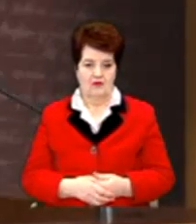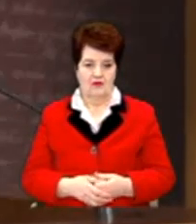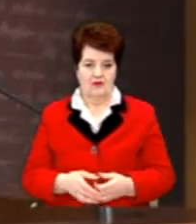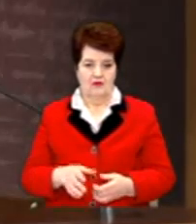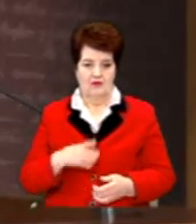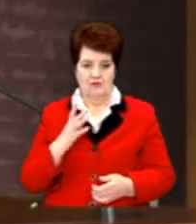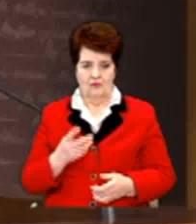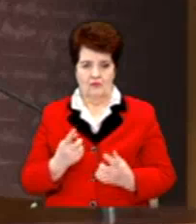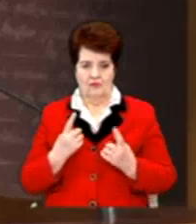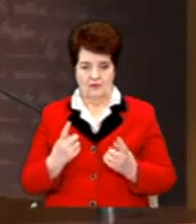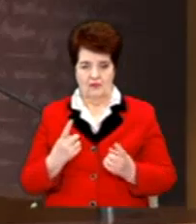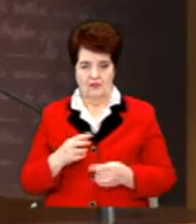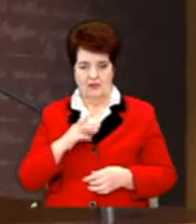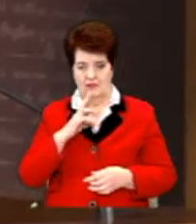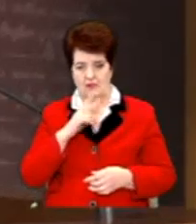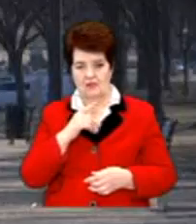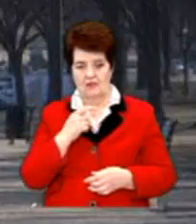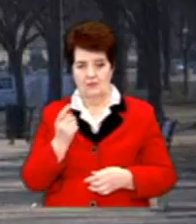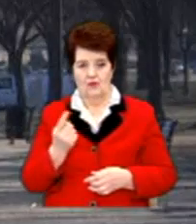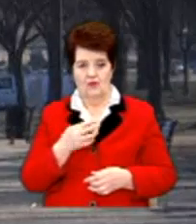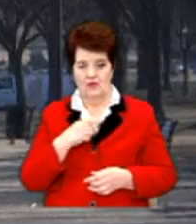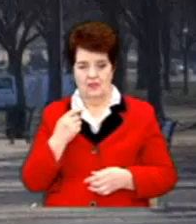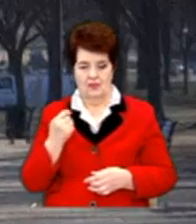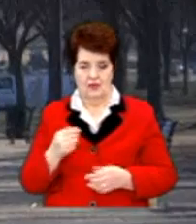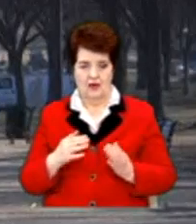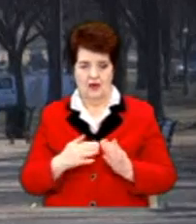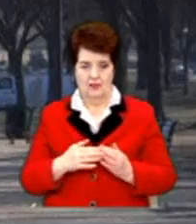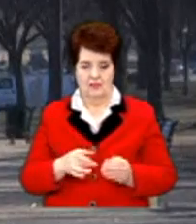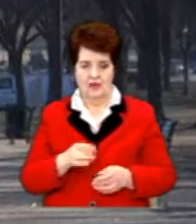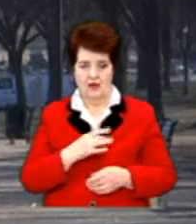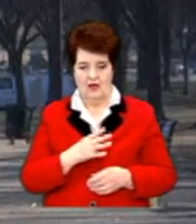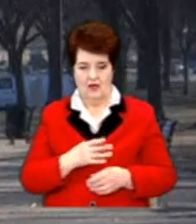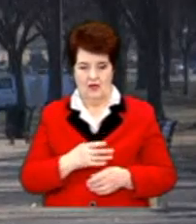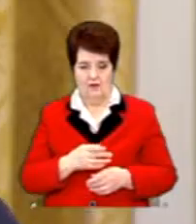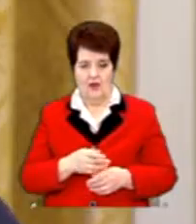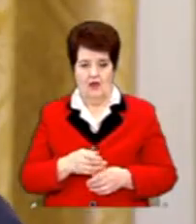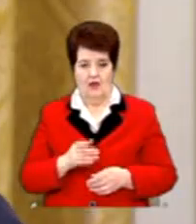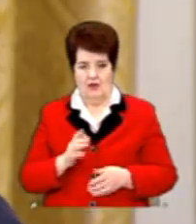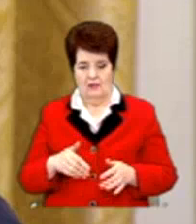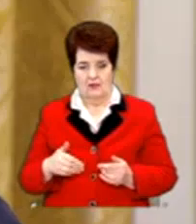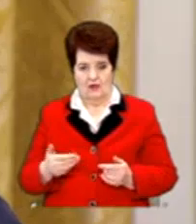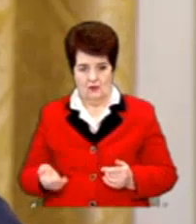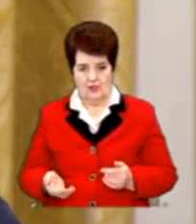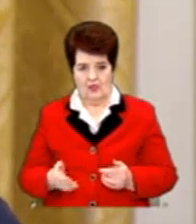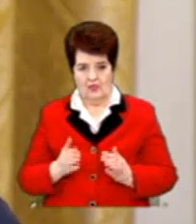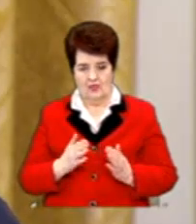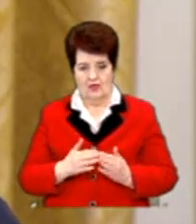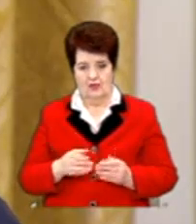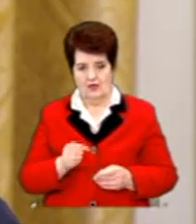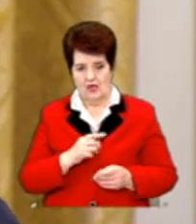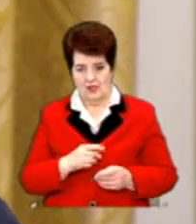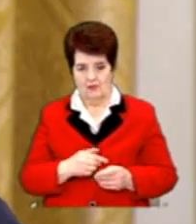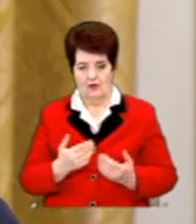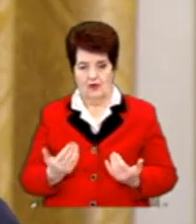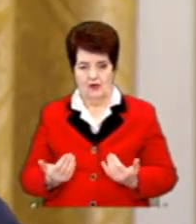colossal political mistake. Casa Albă a salutat votul din Senat, iar Donald Trump a anunțat că își va spune astăzi punctul de